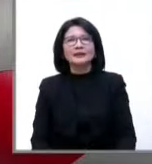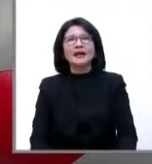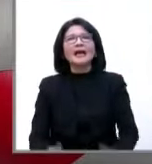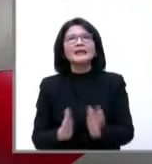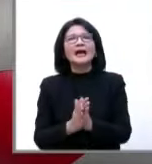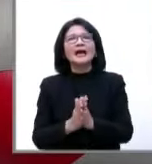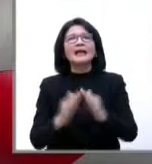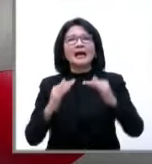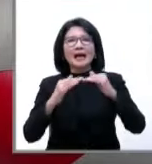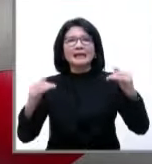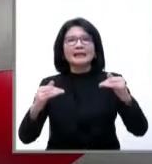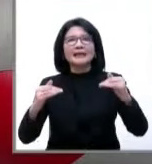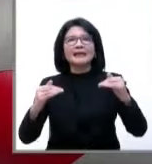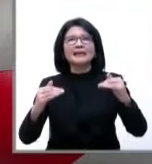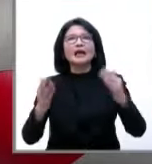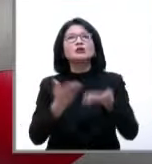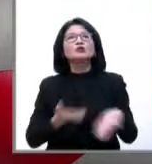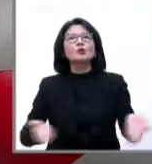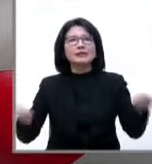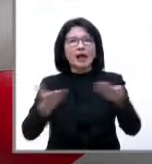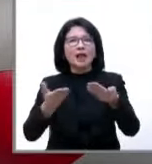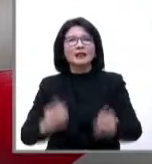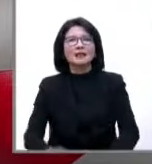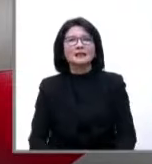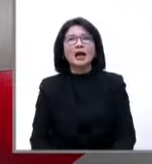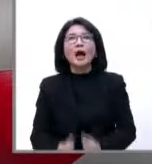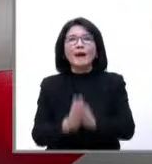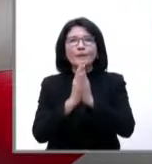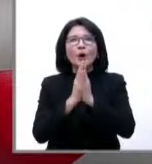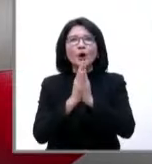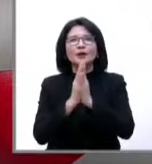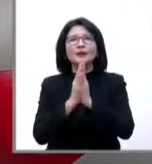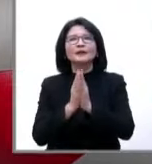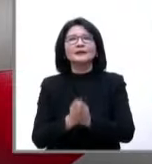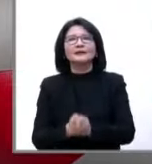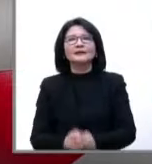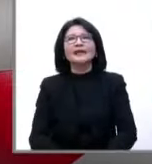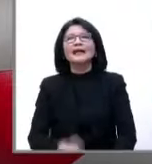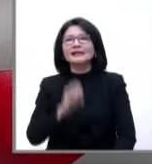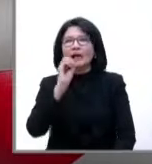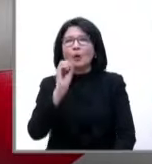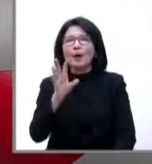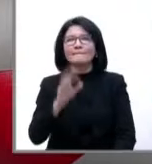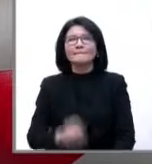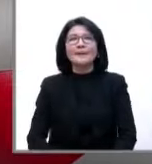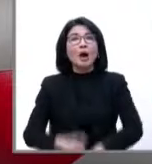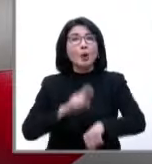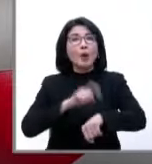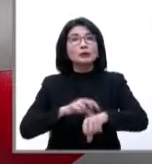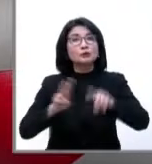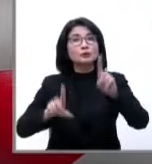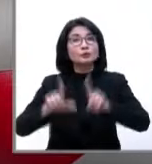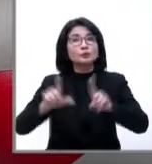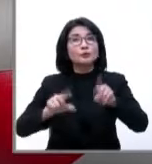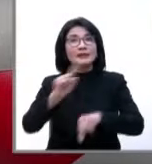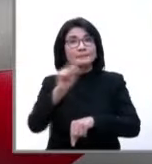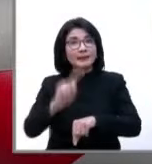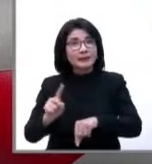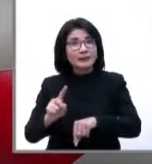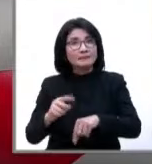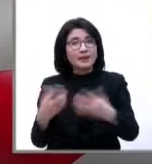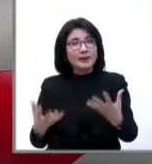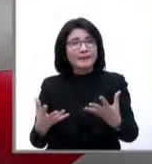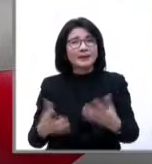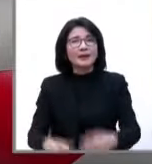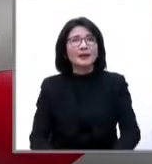keadilan sosial mohon dijelaskan waktunya masih ada 17 menit apakah akan dipergunakan